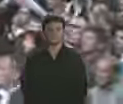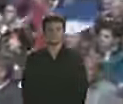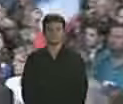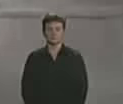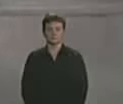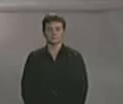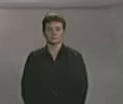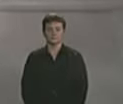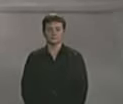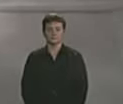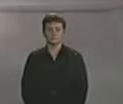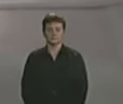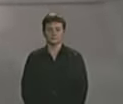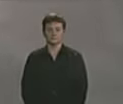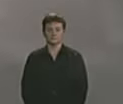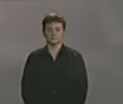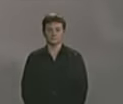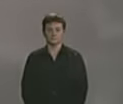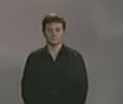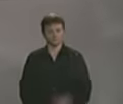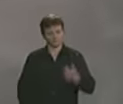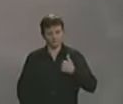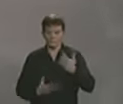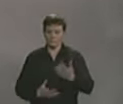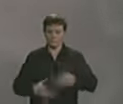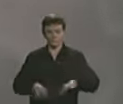L'immigration. Nous resterons un pays ouvert.